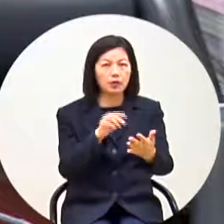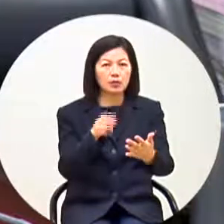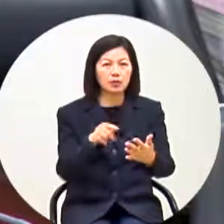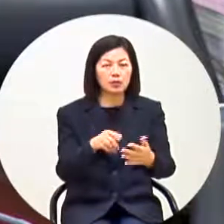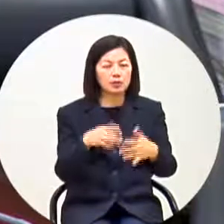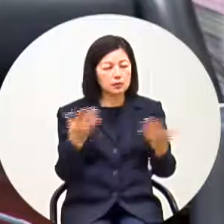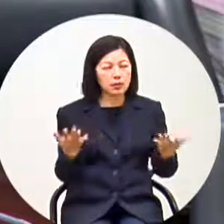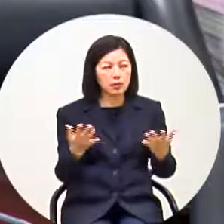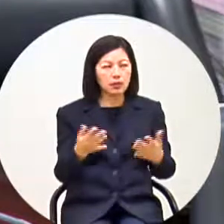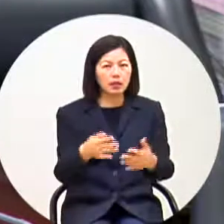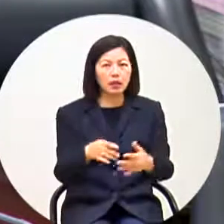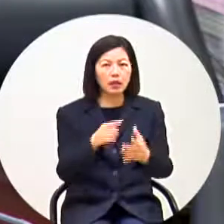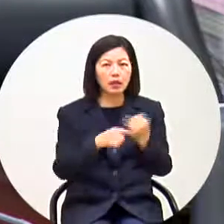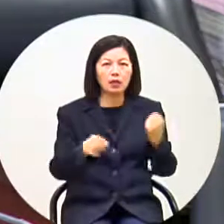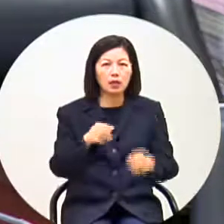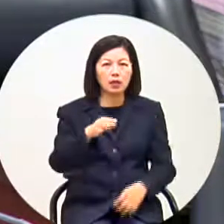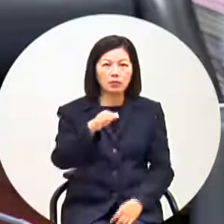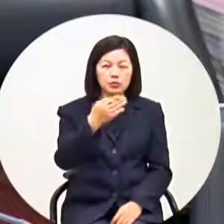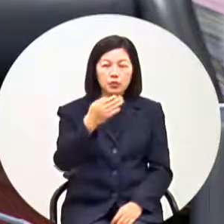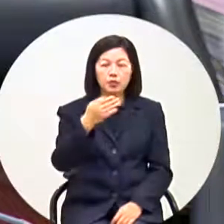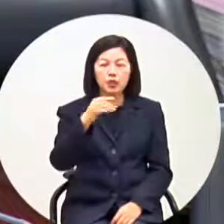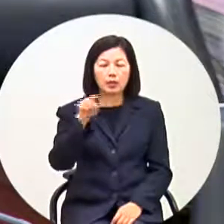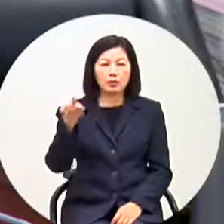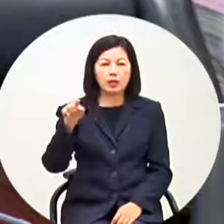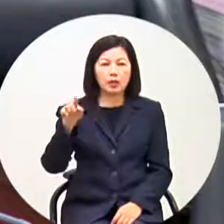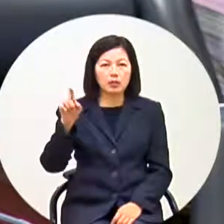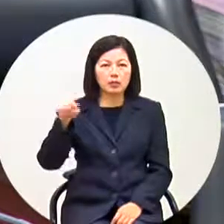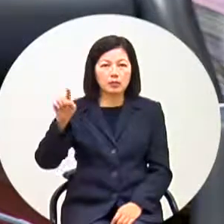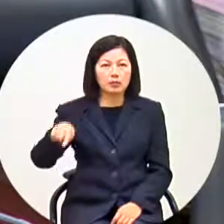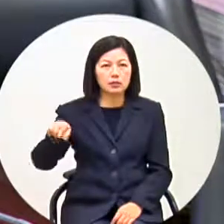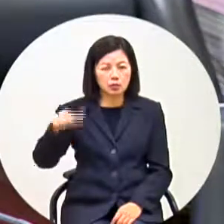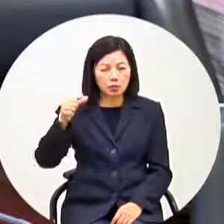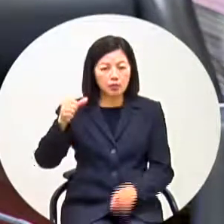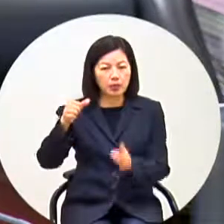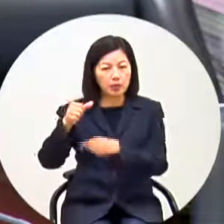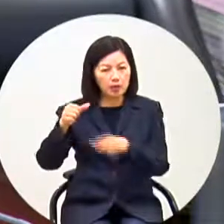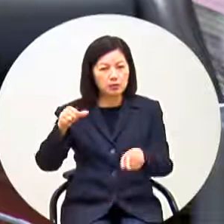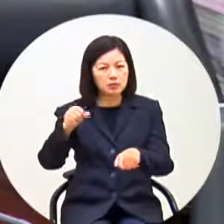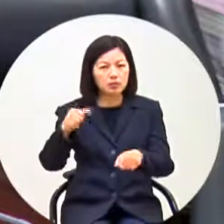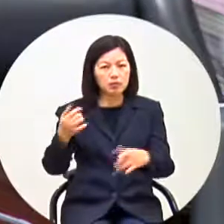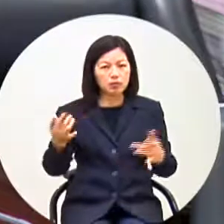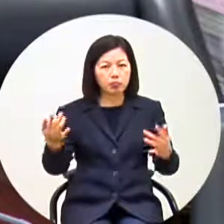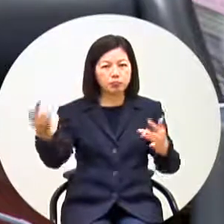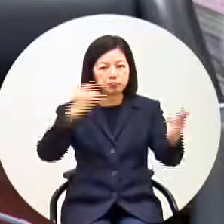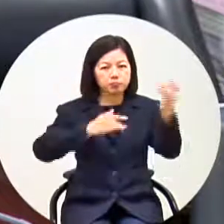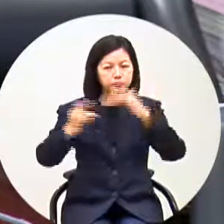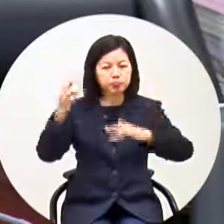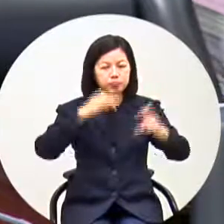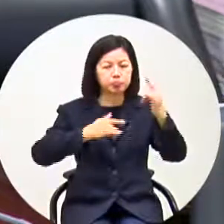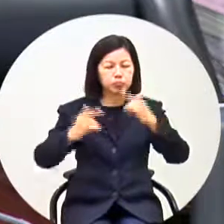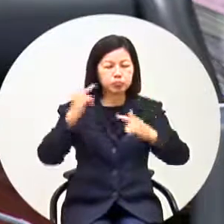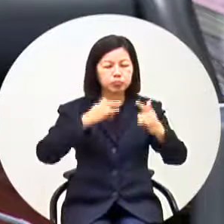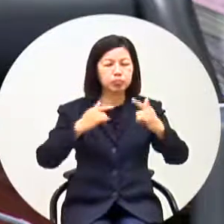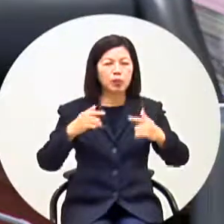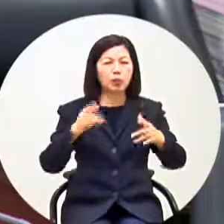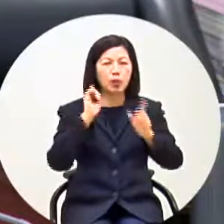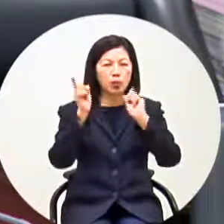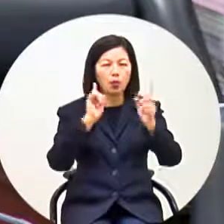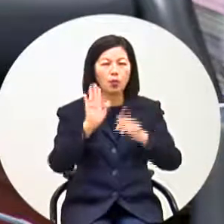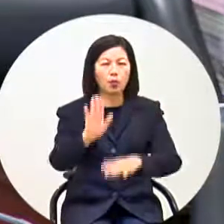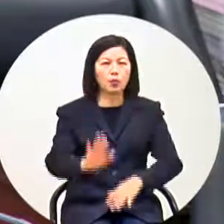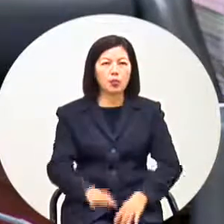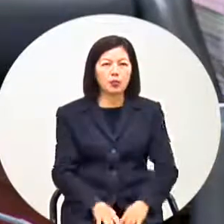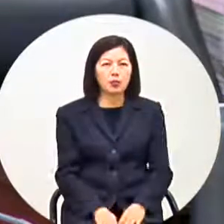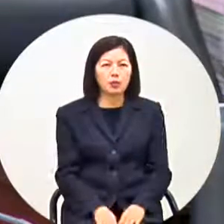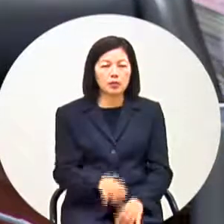900至1500位的日本观光客都到这里来玩哦。那台中市政府哦，他也编列预算